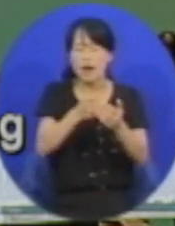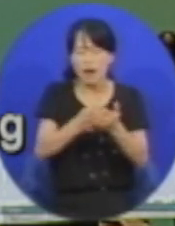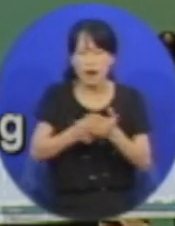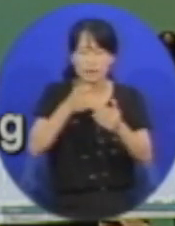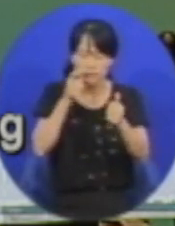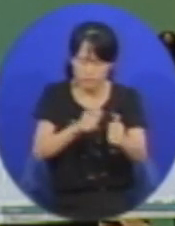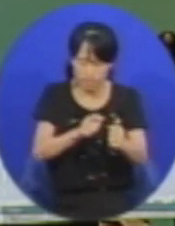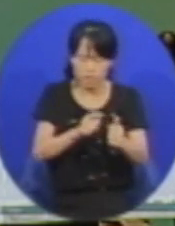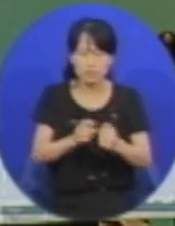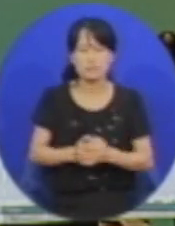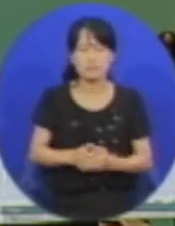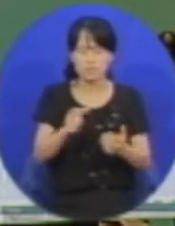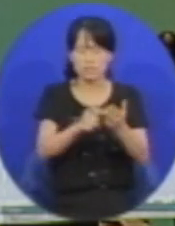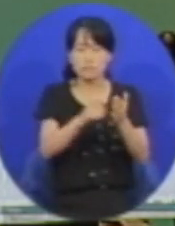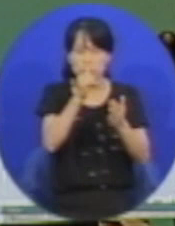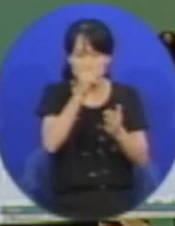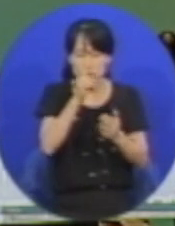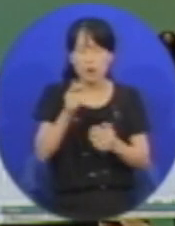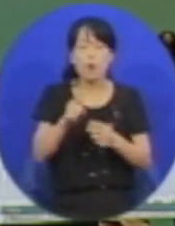하셨는데, 어떻게